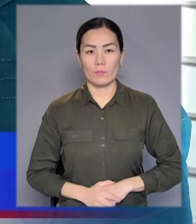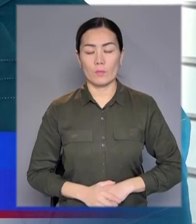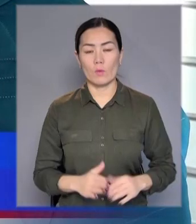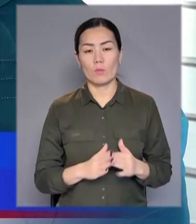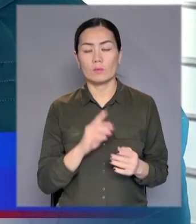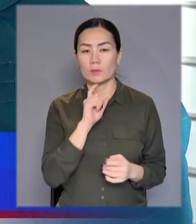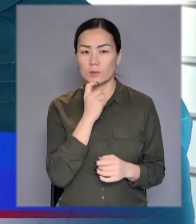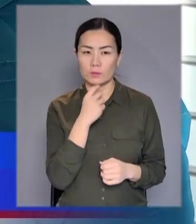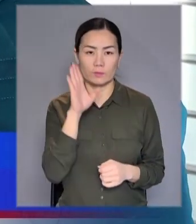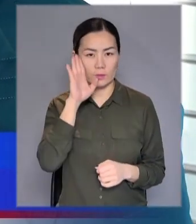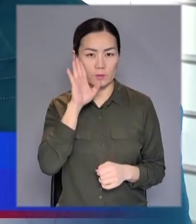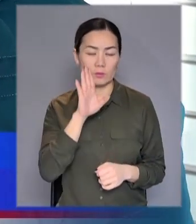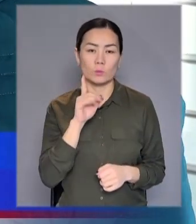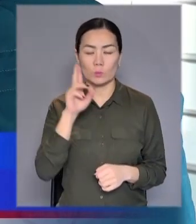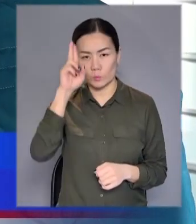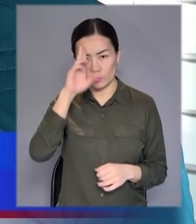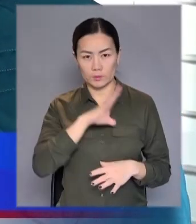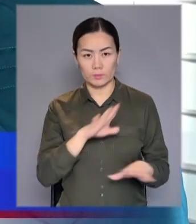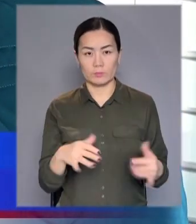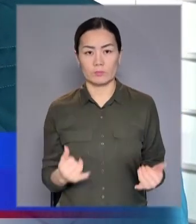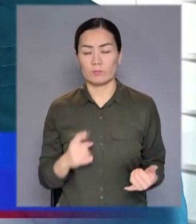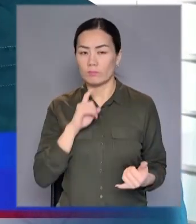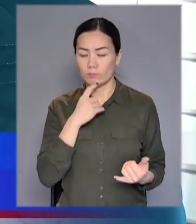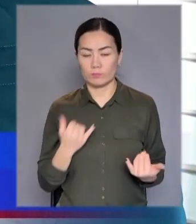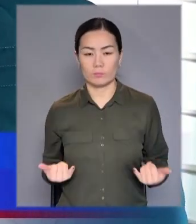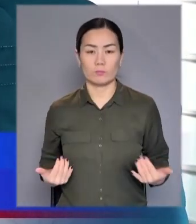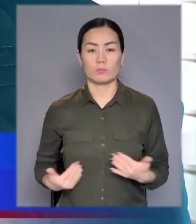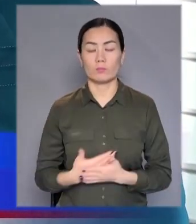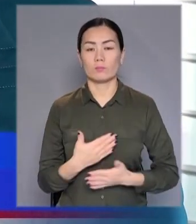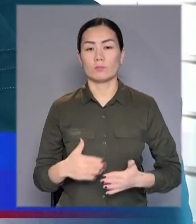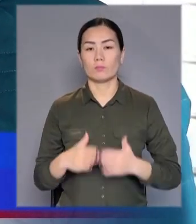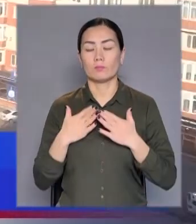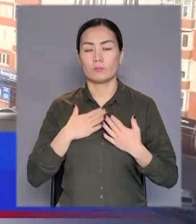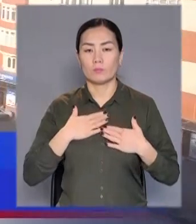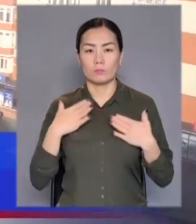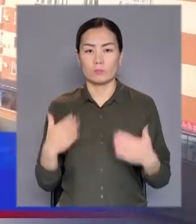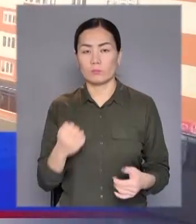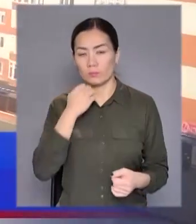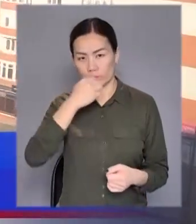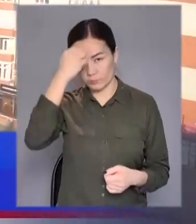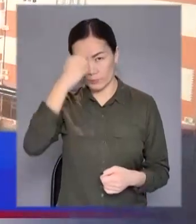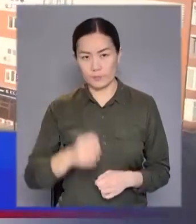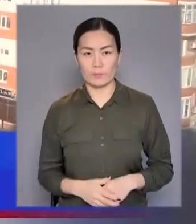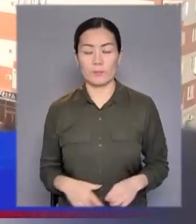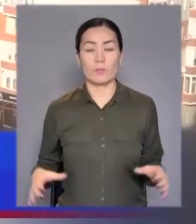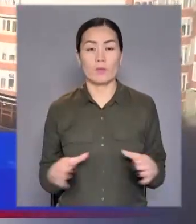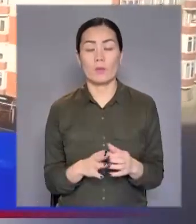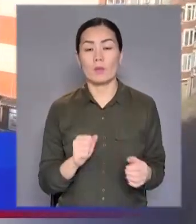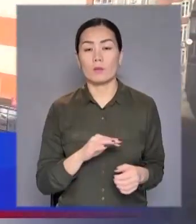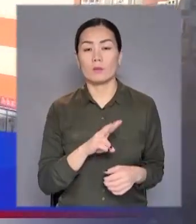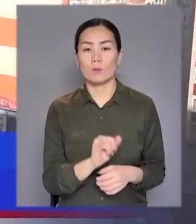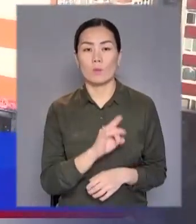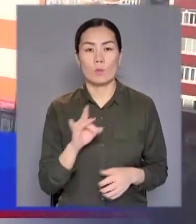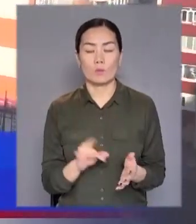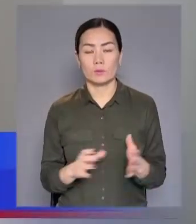ни туалета, ни воды, ни ванны. В общем, мы очень благодарны. По словам заведующего сектором